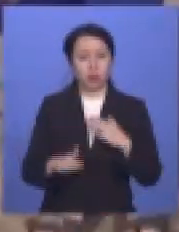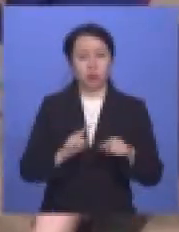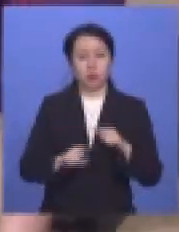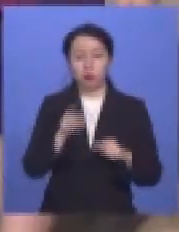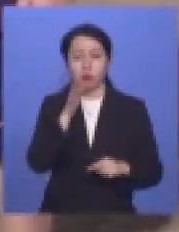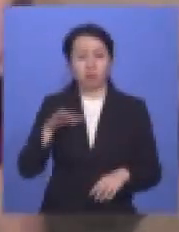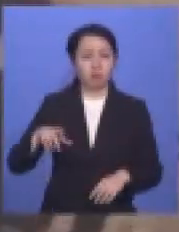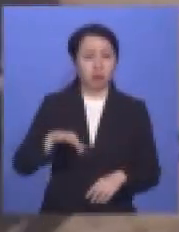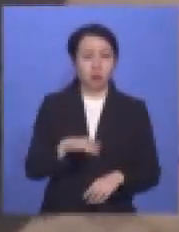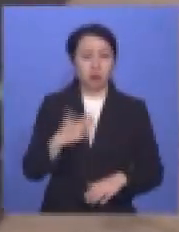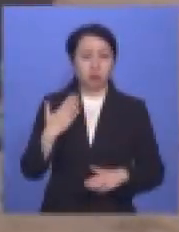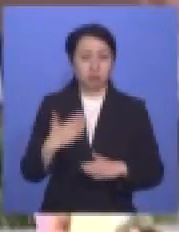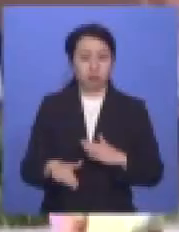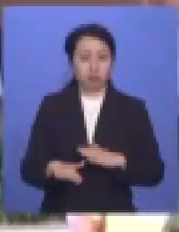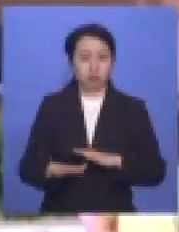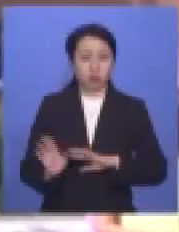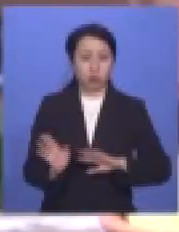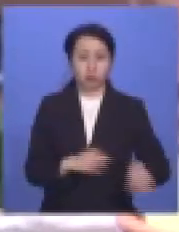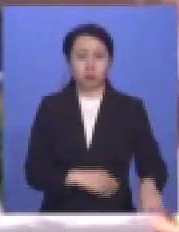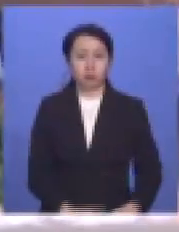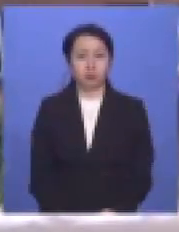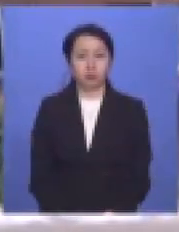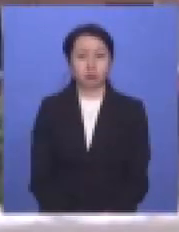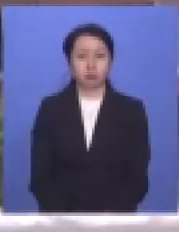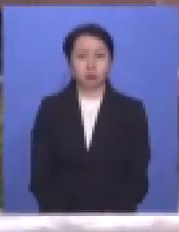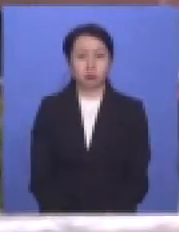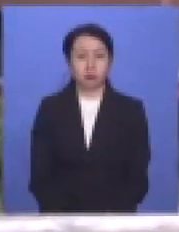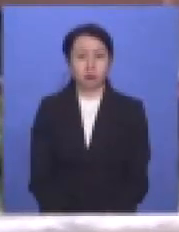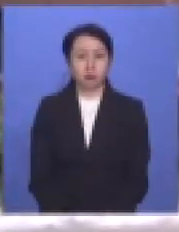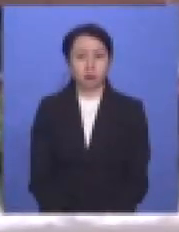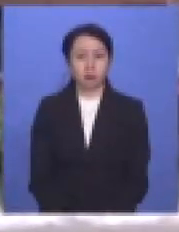времени насекомые покинут их дома навсегда. Наталья Аитова, Урал Амренов, служба новостей.